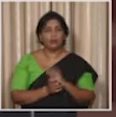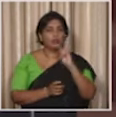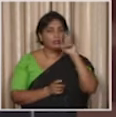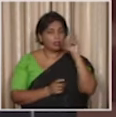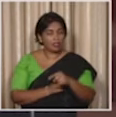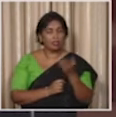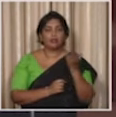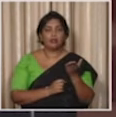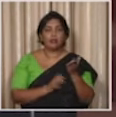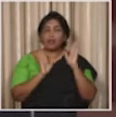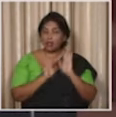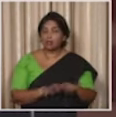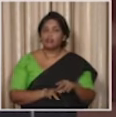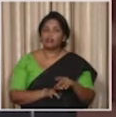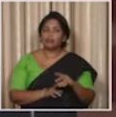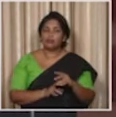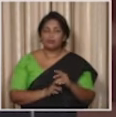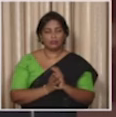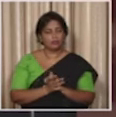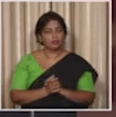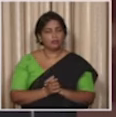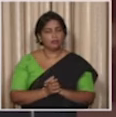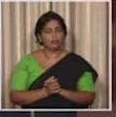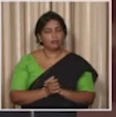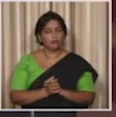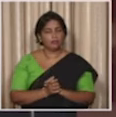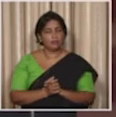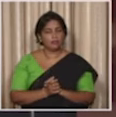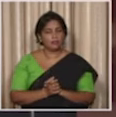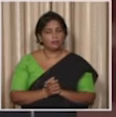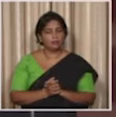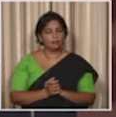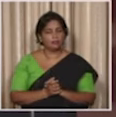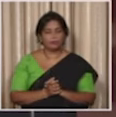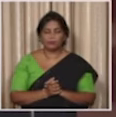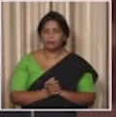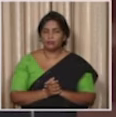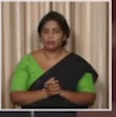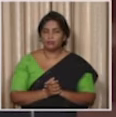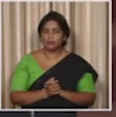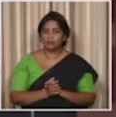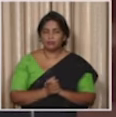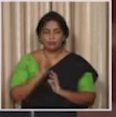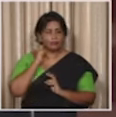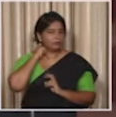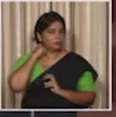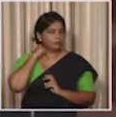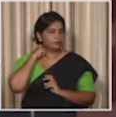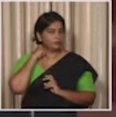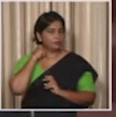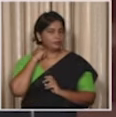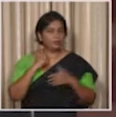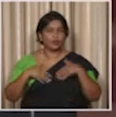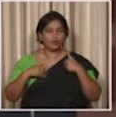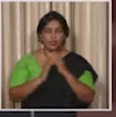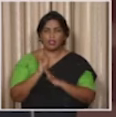tispanda hilu, anti pelikolik buat dekempang buat dek, api dekempang buat settle nak kira, karu api